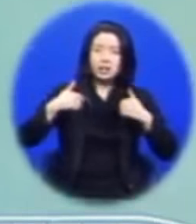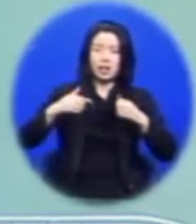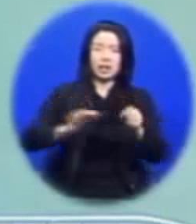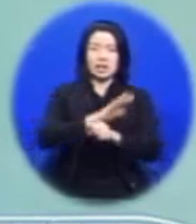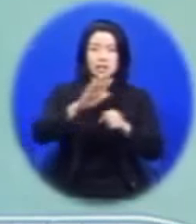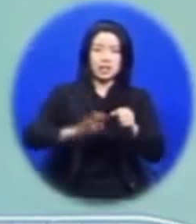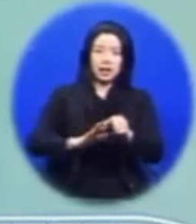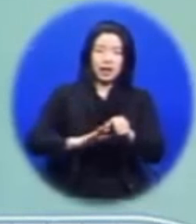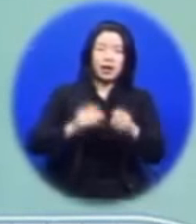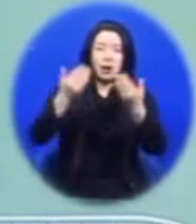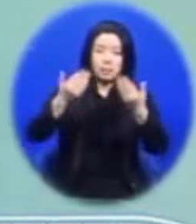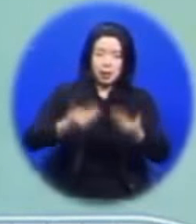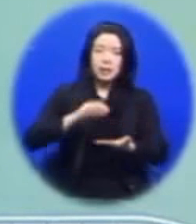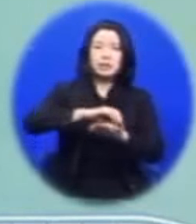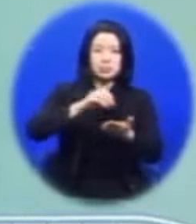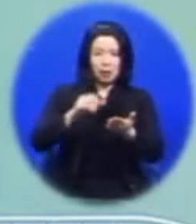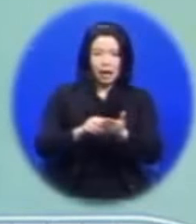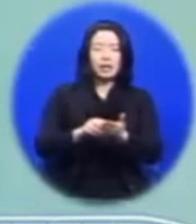사랑이시니까요